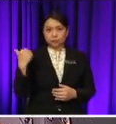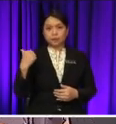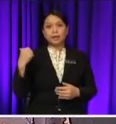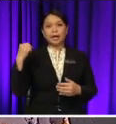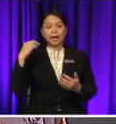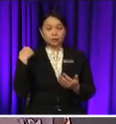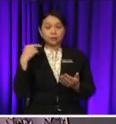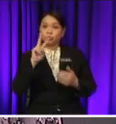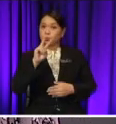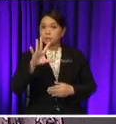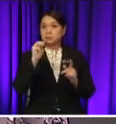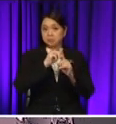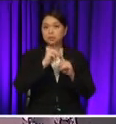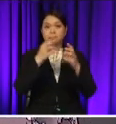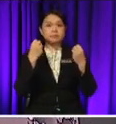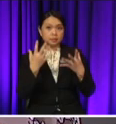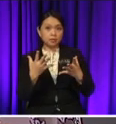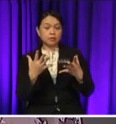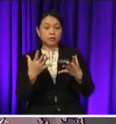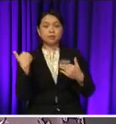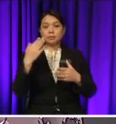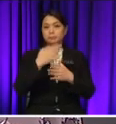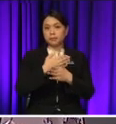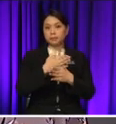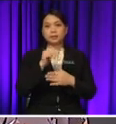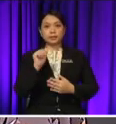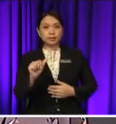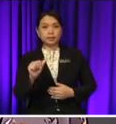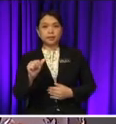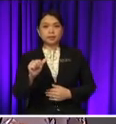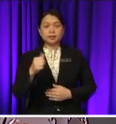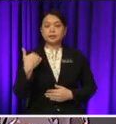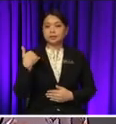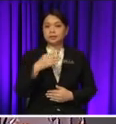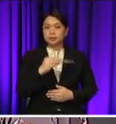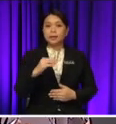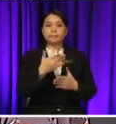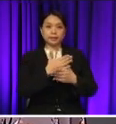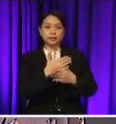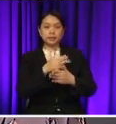Zoo ini kita ada bagian e menjawab 3 soal dan wajib dan bagian